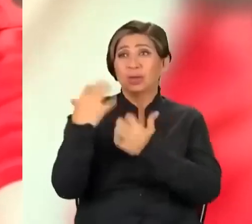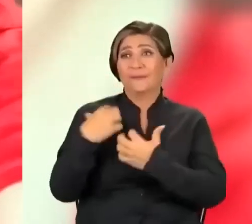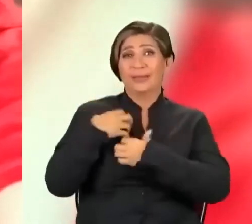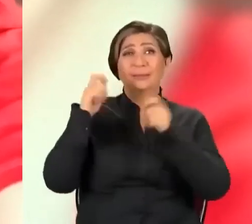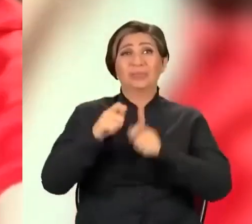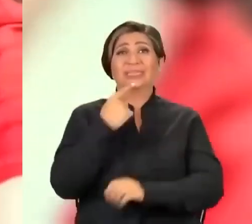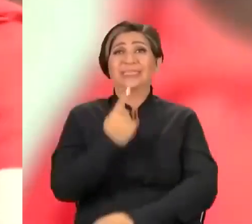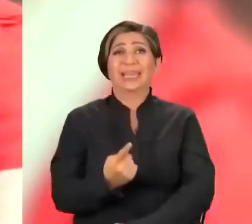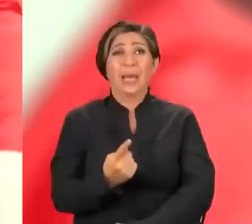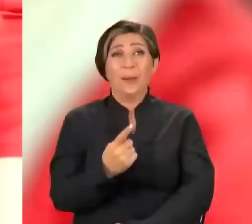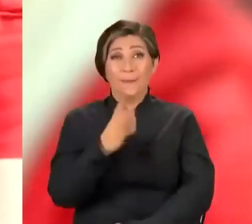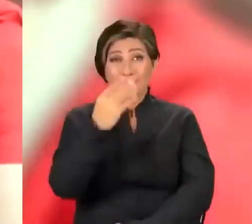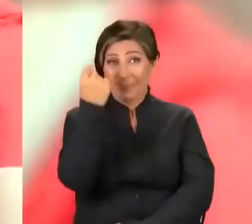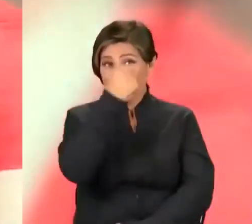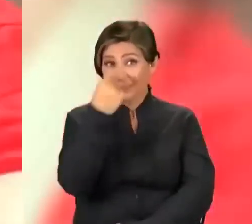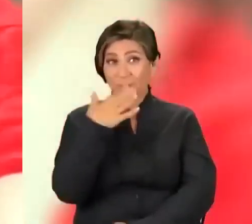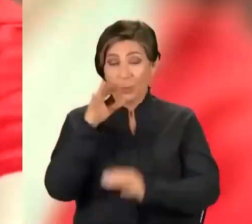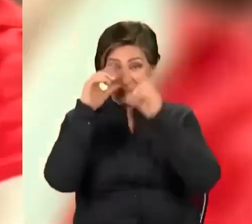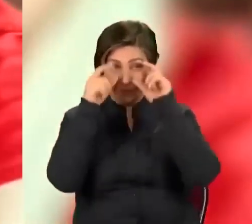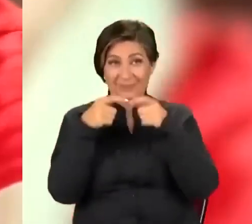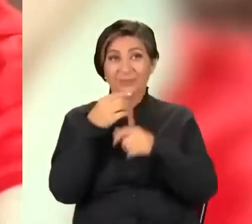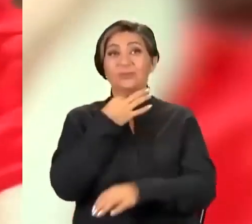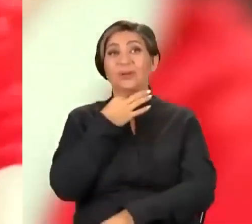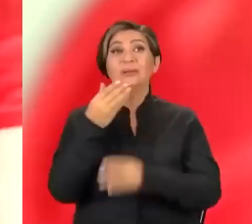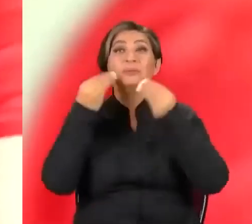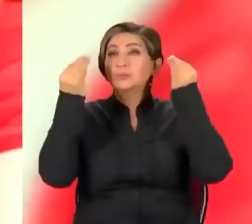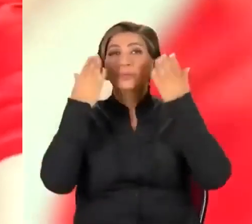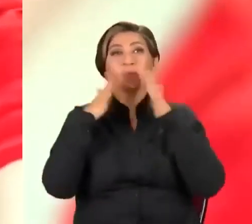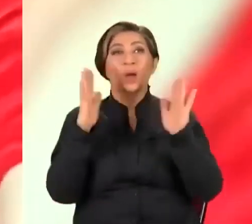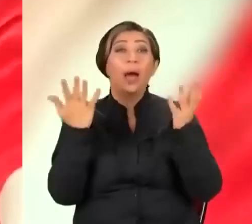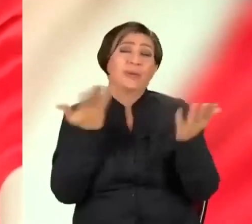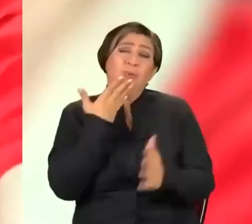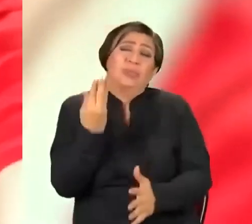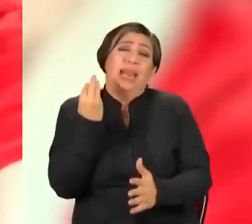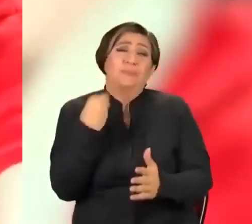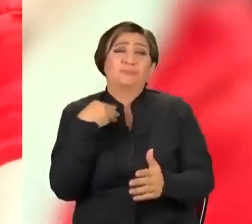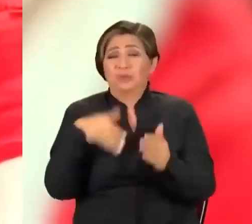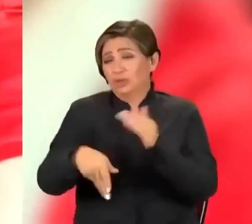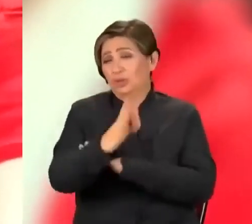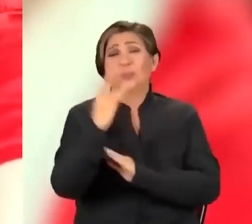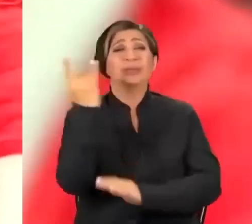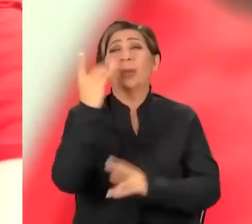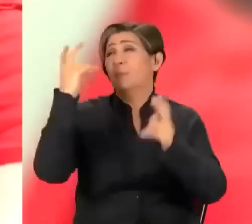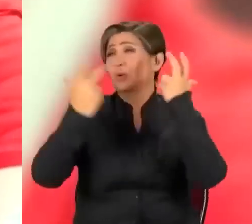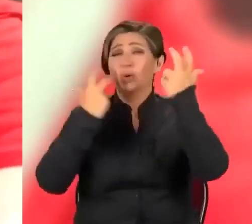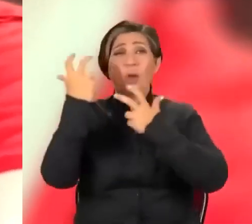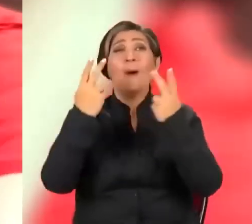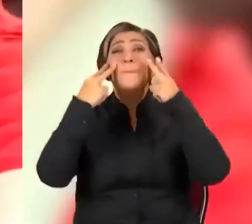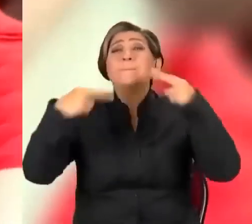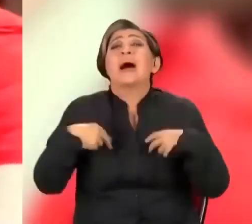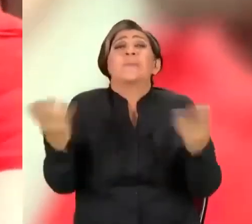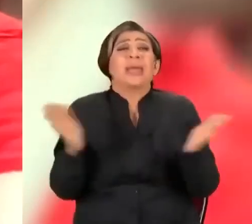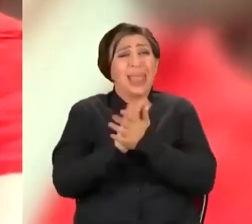diye. Bak makyajsız geziyorum efendim. Bak ama yine çok güzelim, dışarı çıkıyorum herkes bana bakıyor.